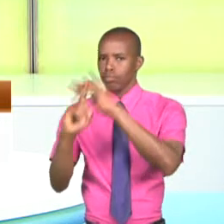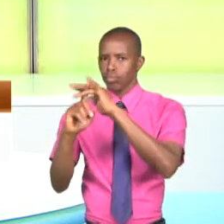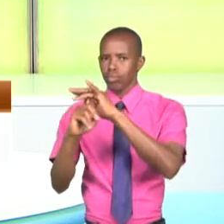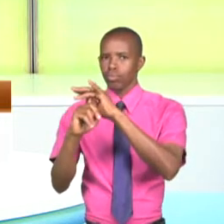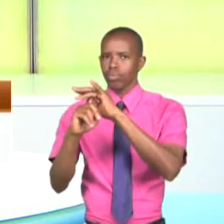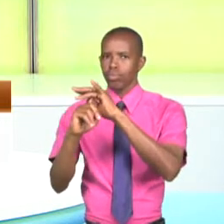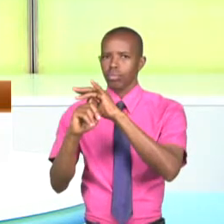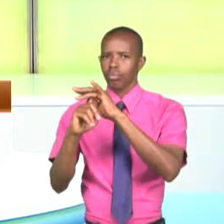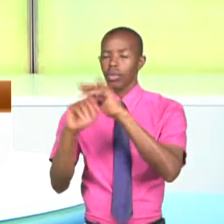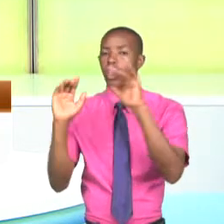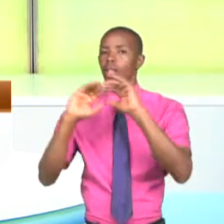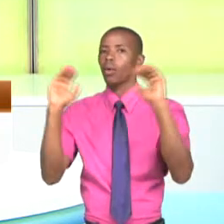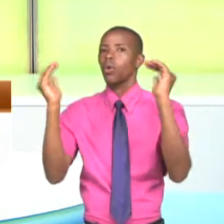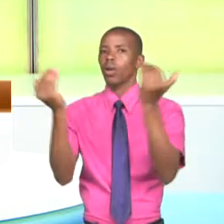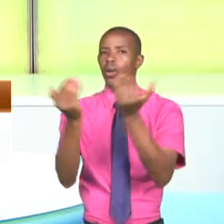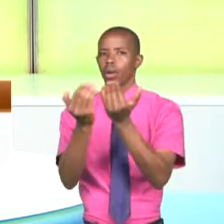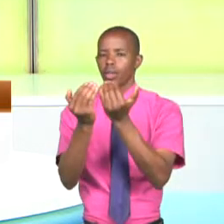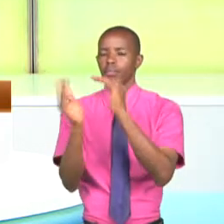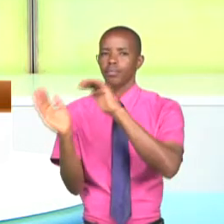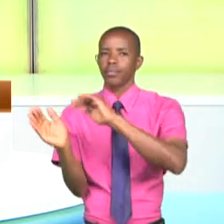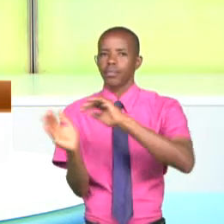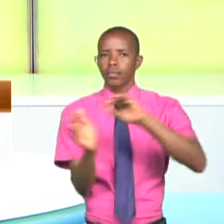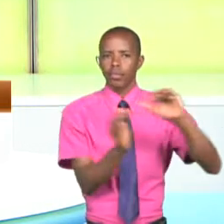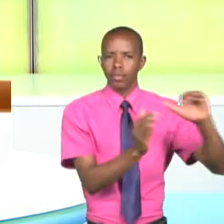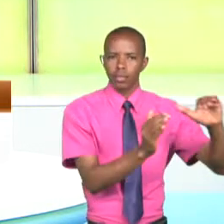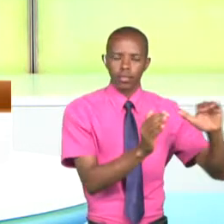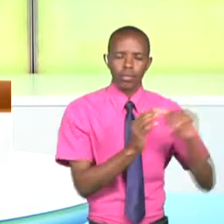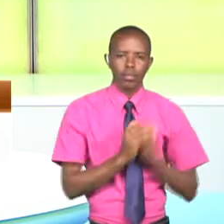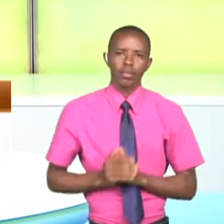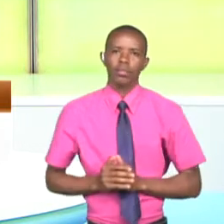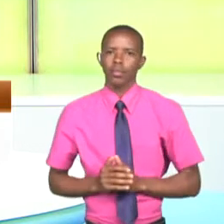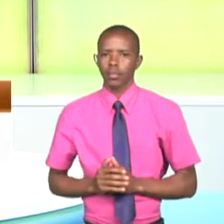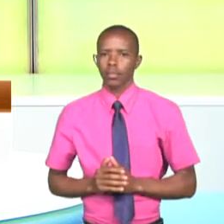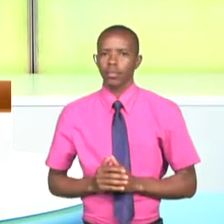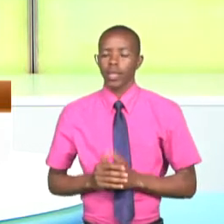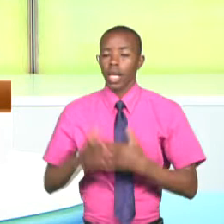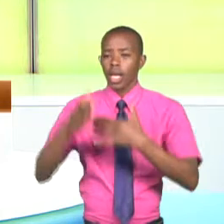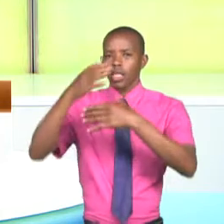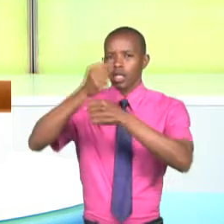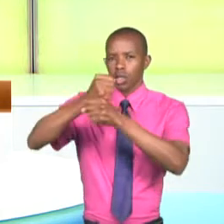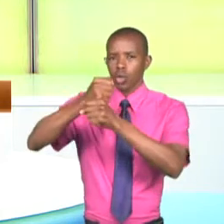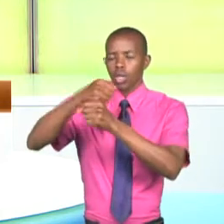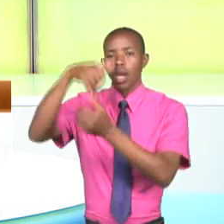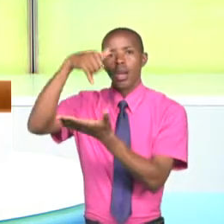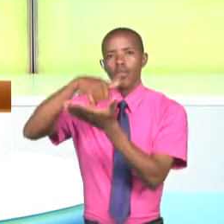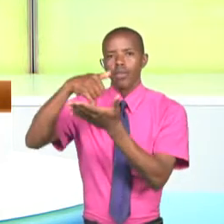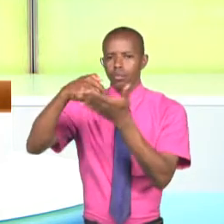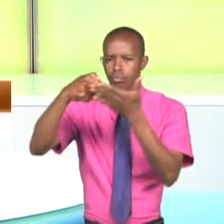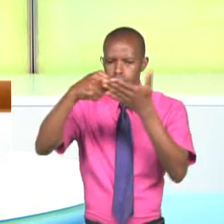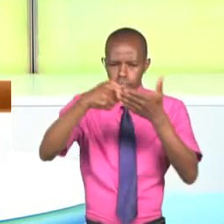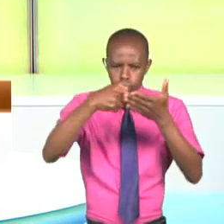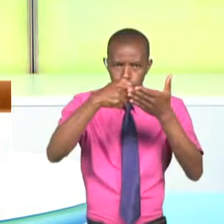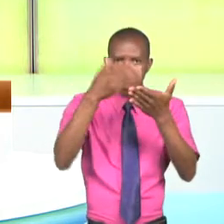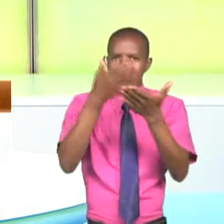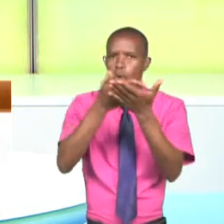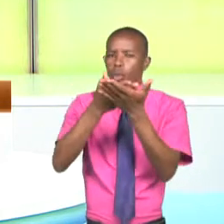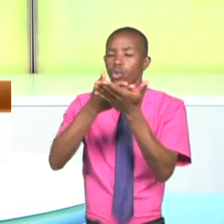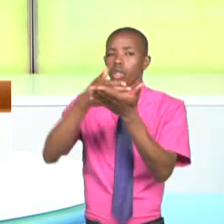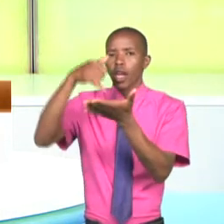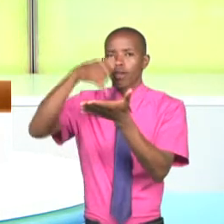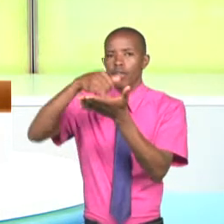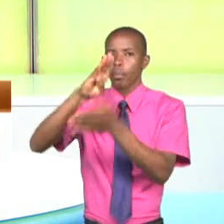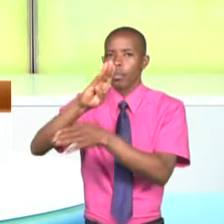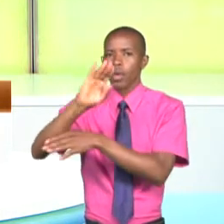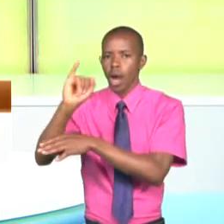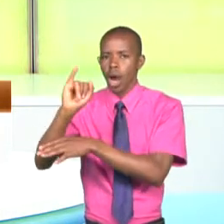pembe zote kote duniani. Tuangazie taarifa tofauti. Washikadau wanaohusika na kujadili mapendekezo ya mswada wa